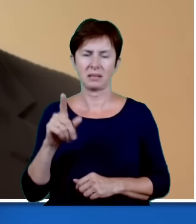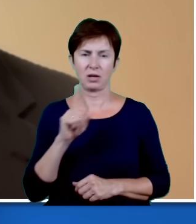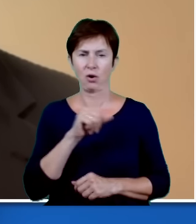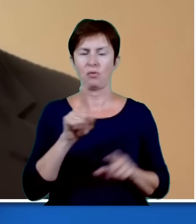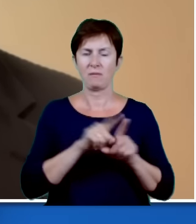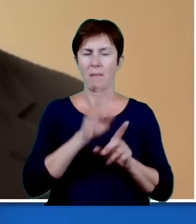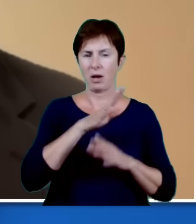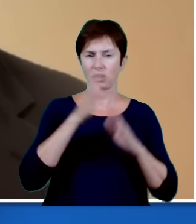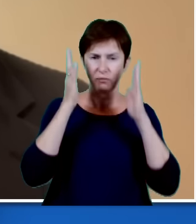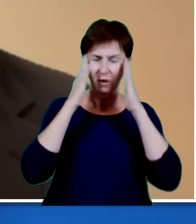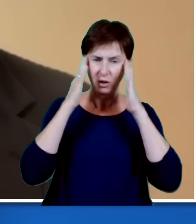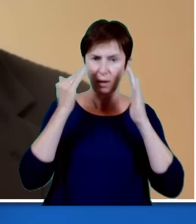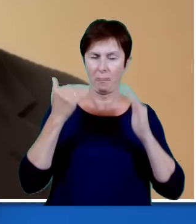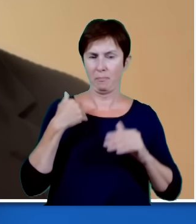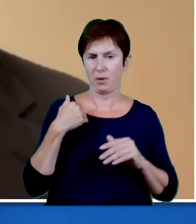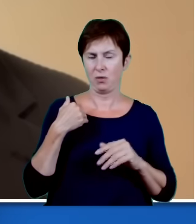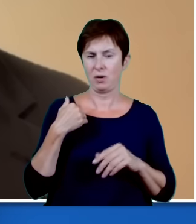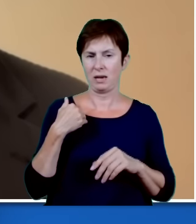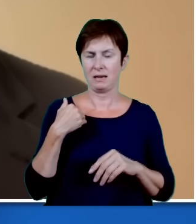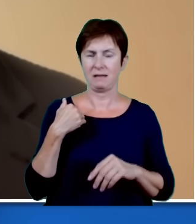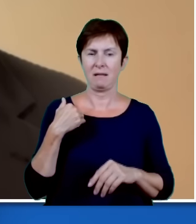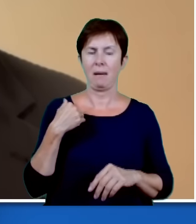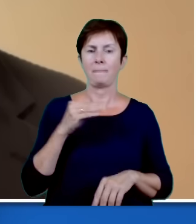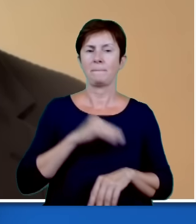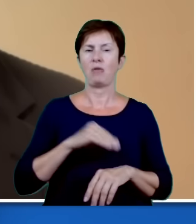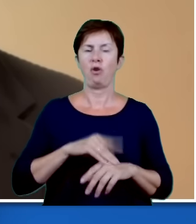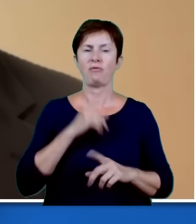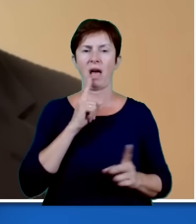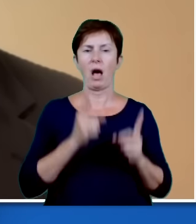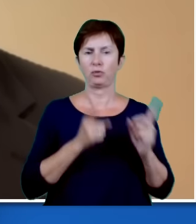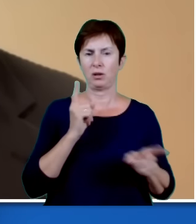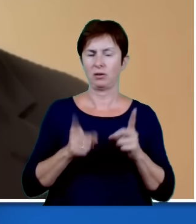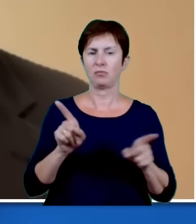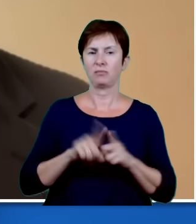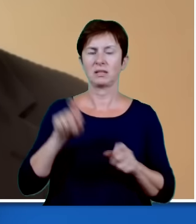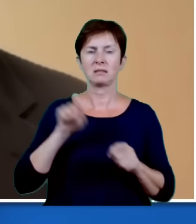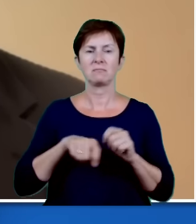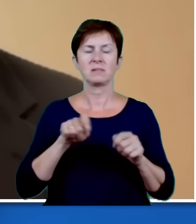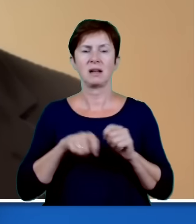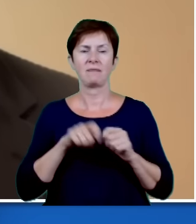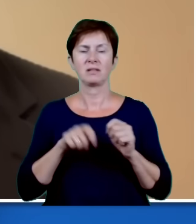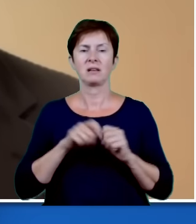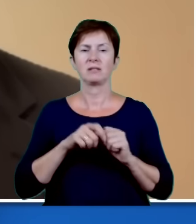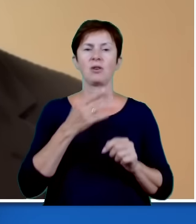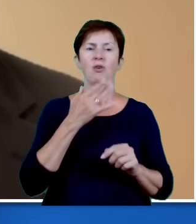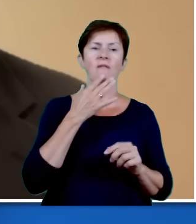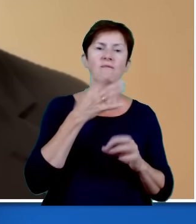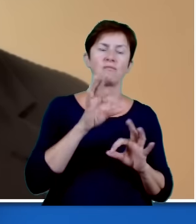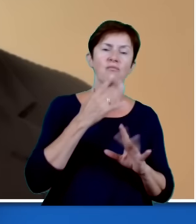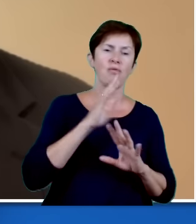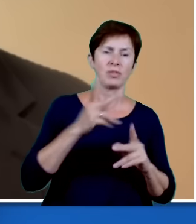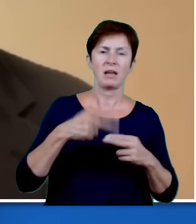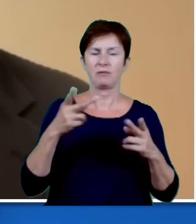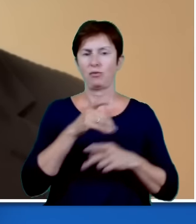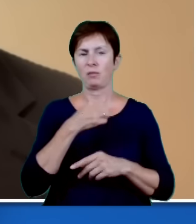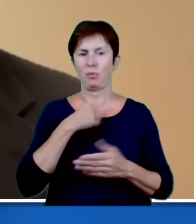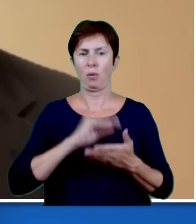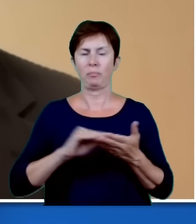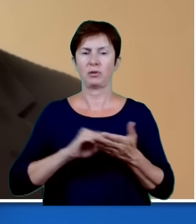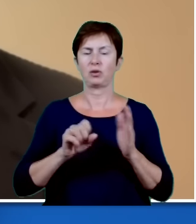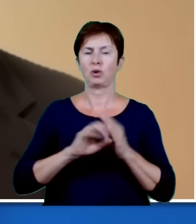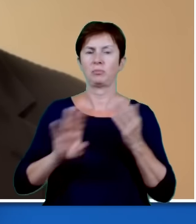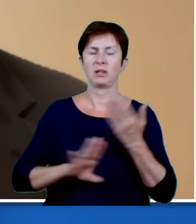stosowania metod autorytarny w Polsce i cenzury bo na ten temat Pisał do przedstawicieli administracji